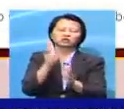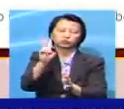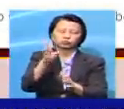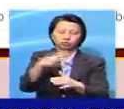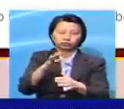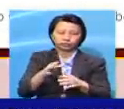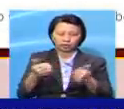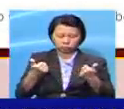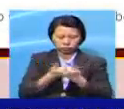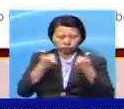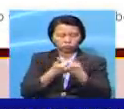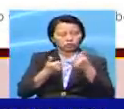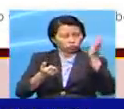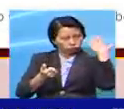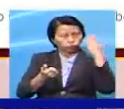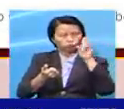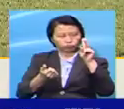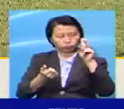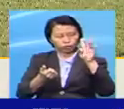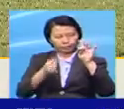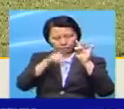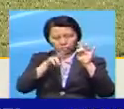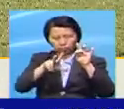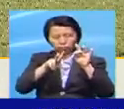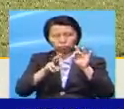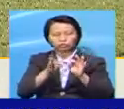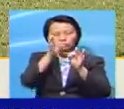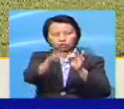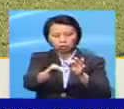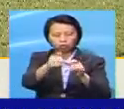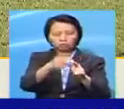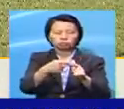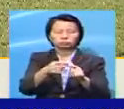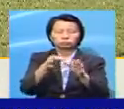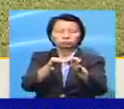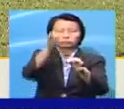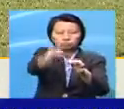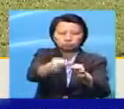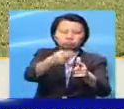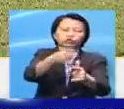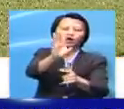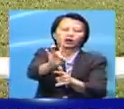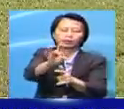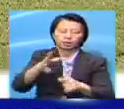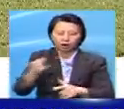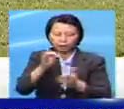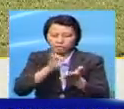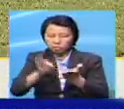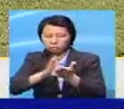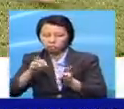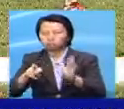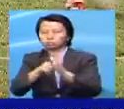selepas perlawanan asal 28 Mac dijadualkan semula kepada 8 Jun ini. AFC terpaksa mengambil kira